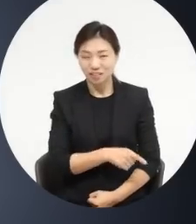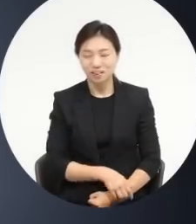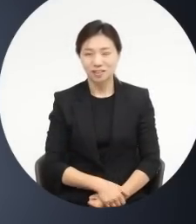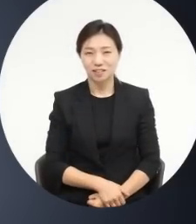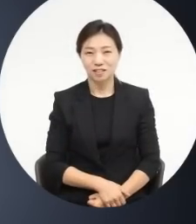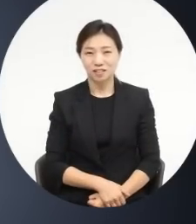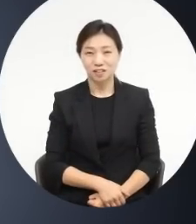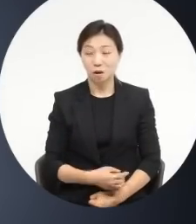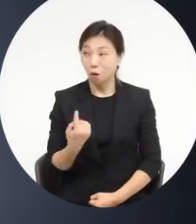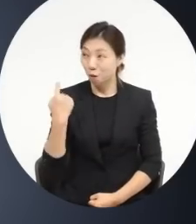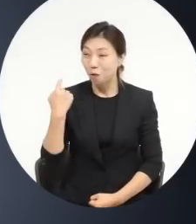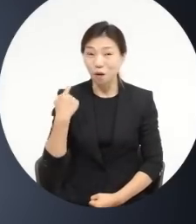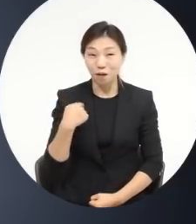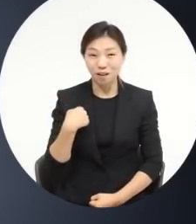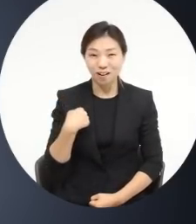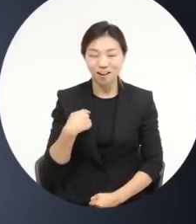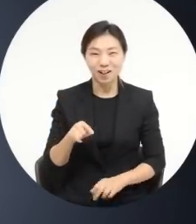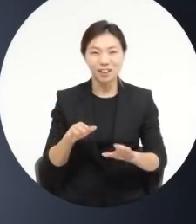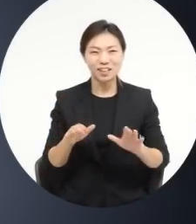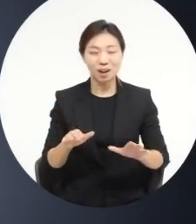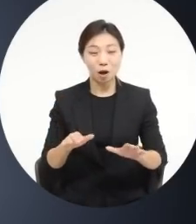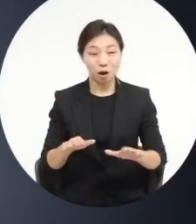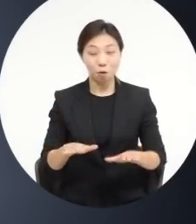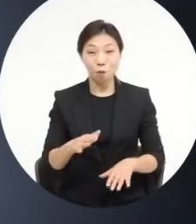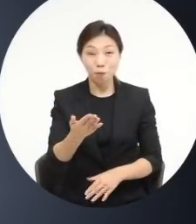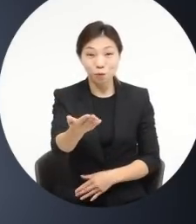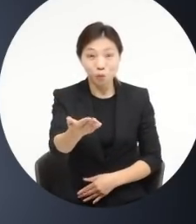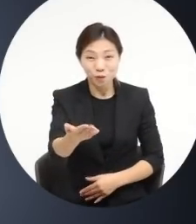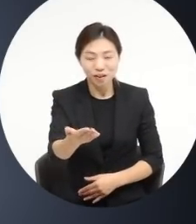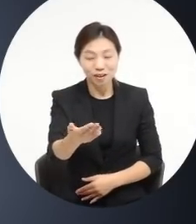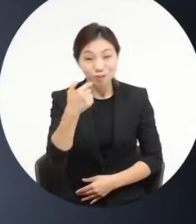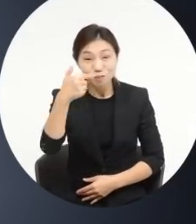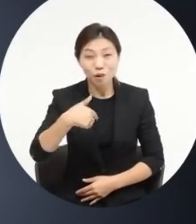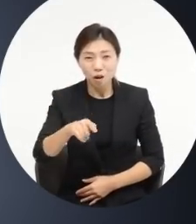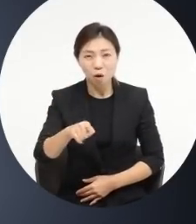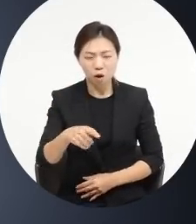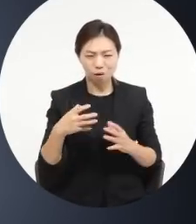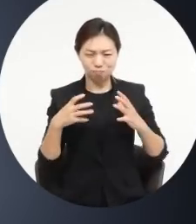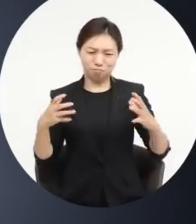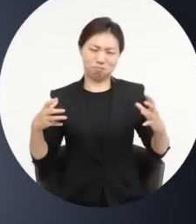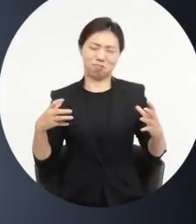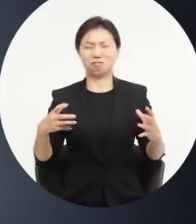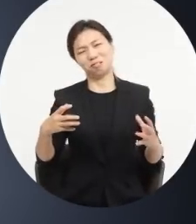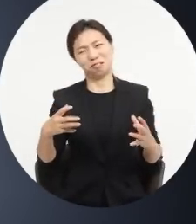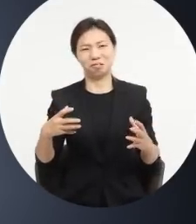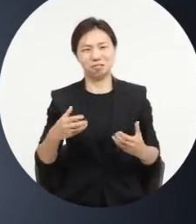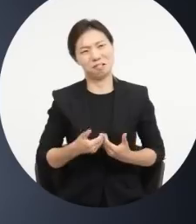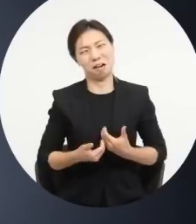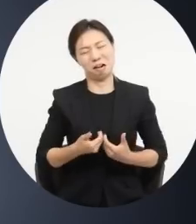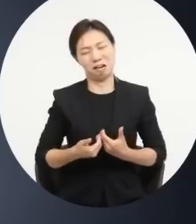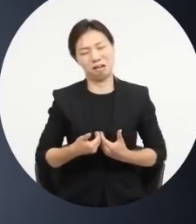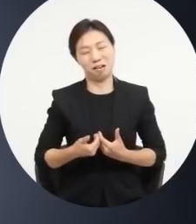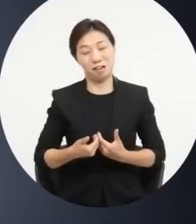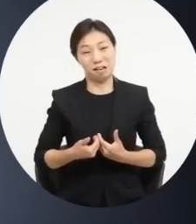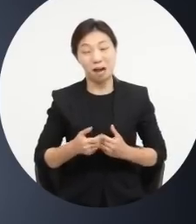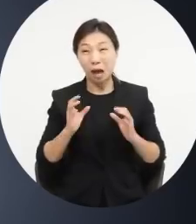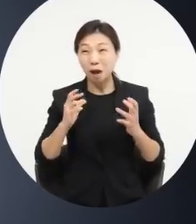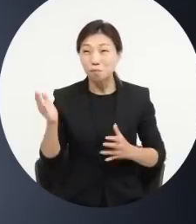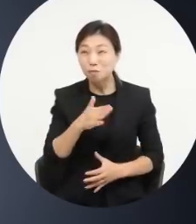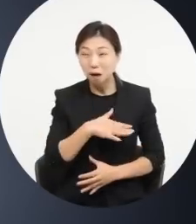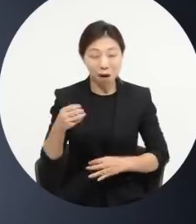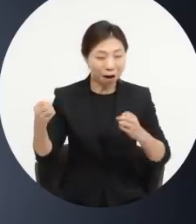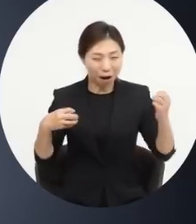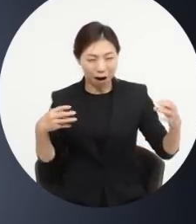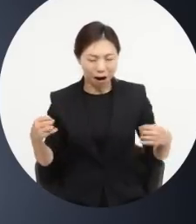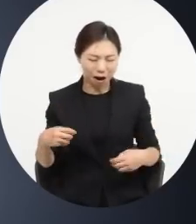근데 이제 하루 지나서 지금 질문자는 이제 또좀 살찐 거에 대해서 어릴 때부터